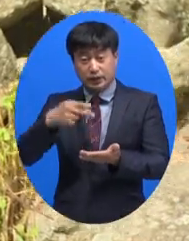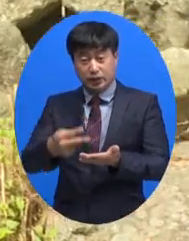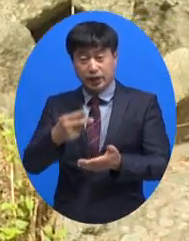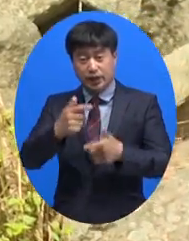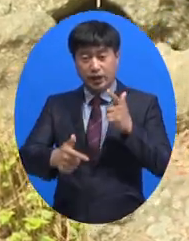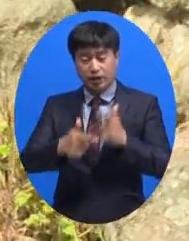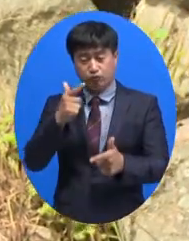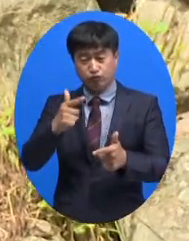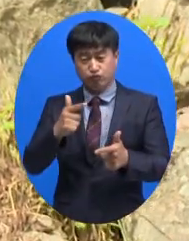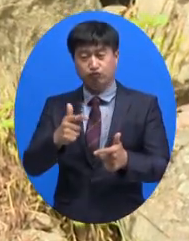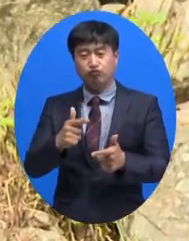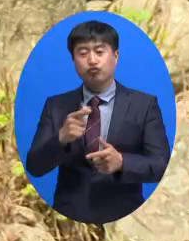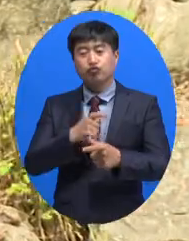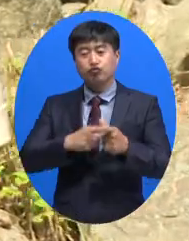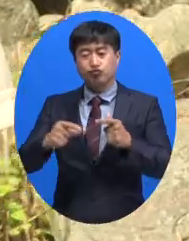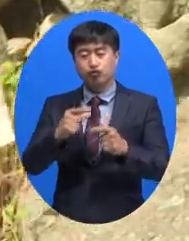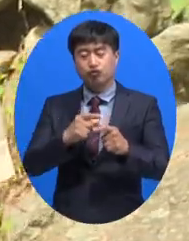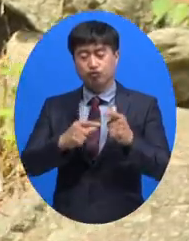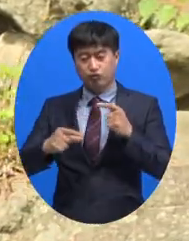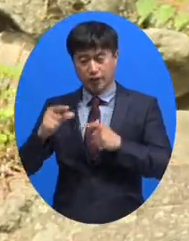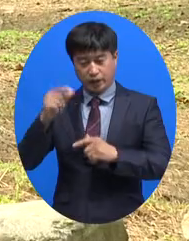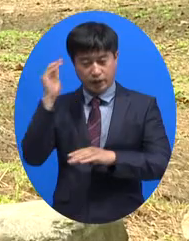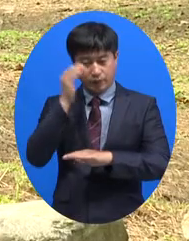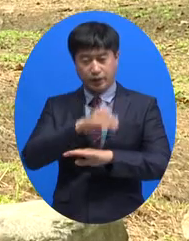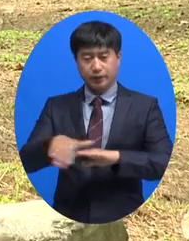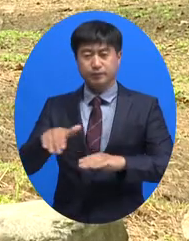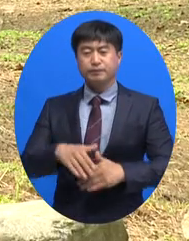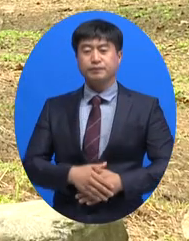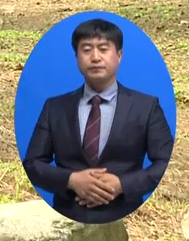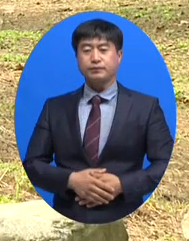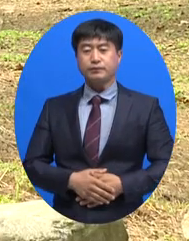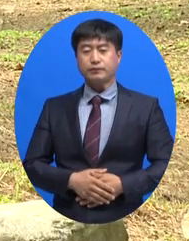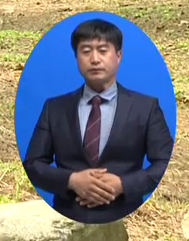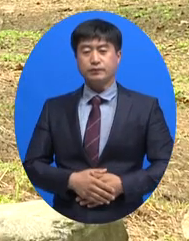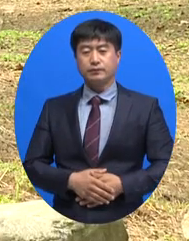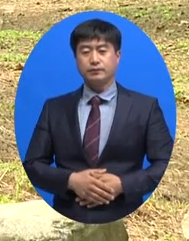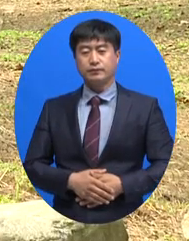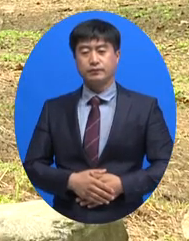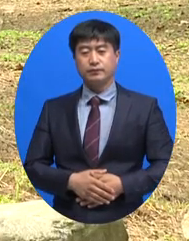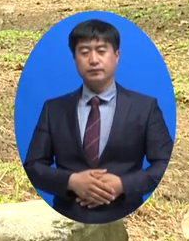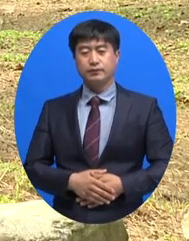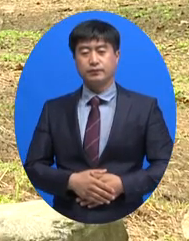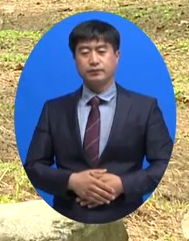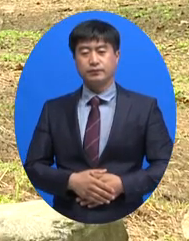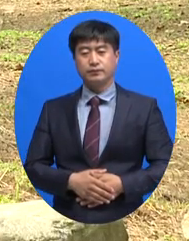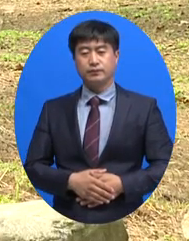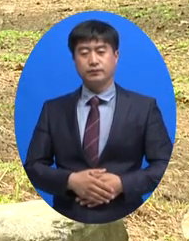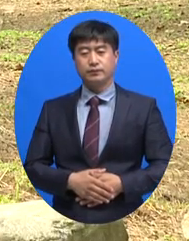놀이시설들은 지속적으로 추가한다는 계획입니다. 경기지TV 최지연입니다.